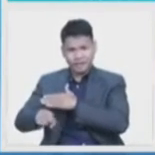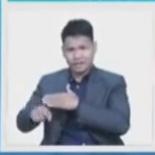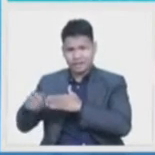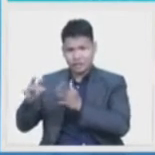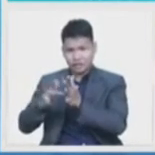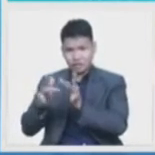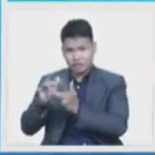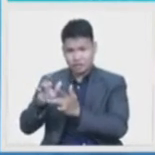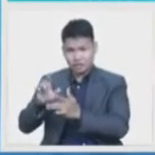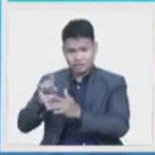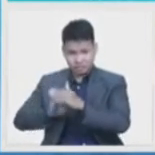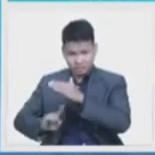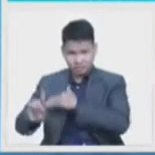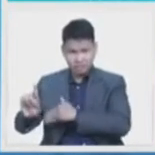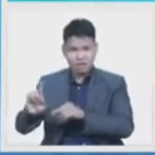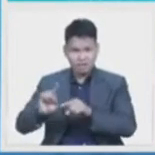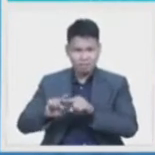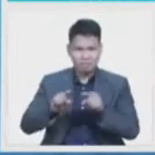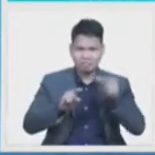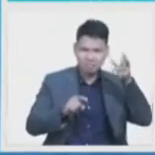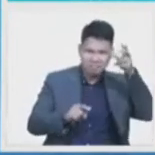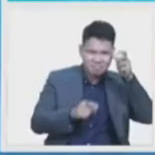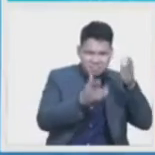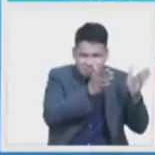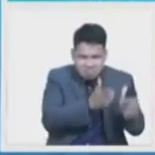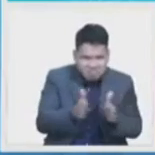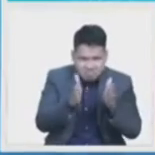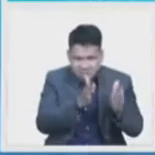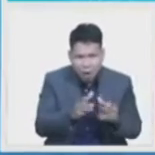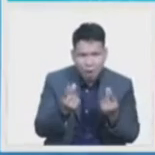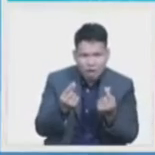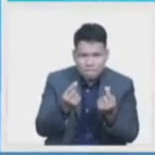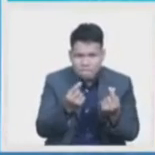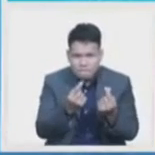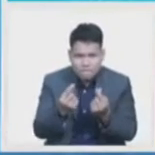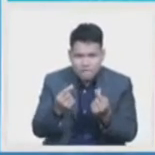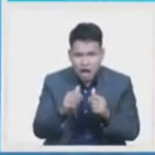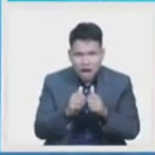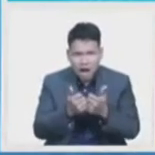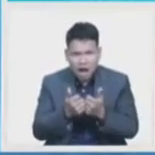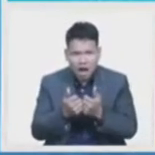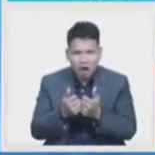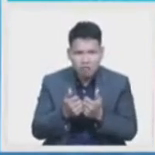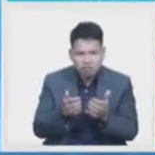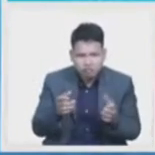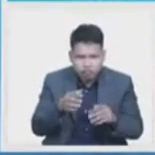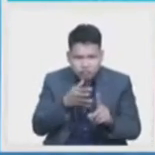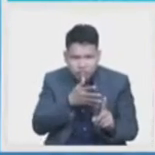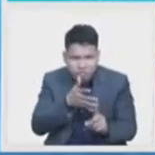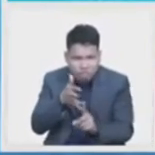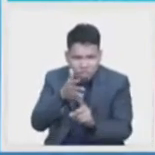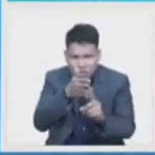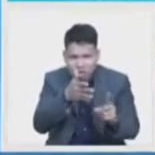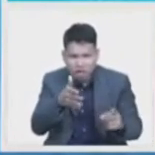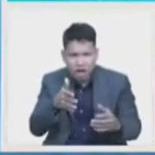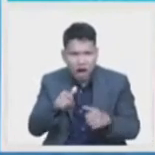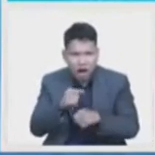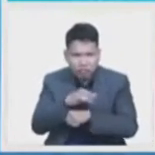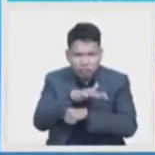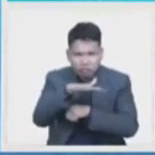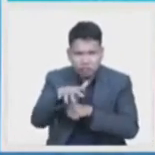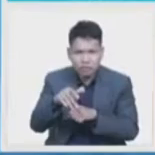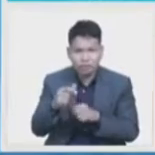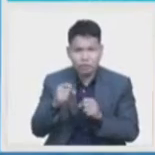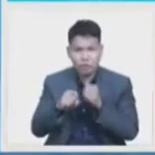siya unsa iyang buhaton mga kaigalaan kung kinsaman ang iyang i-influensya. Nga nung nahibalo man